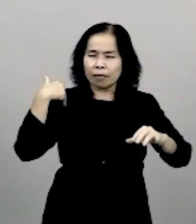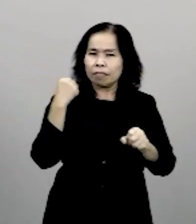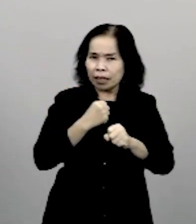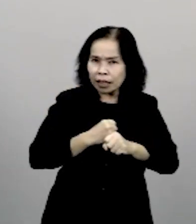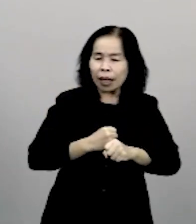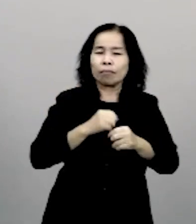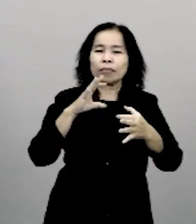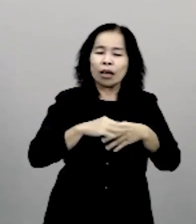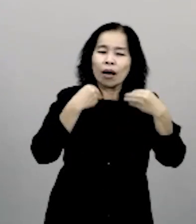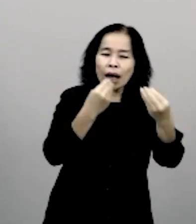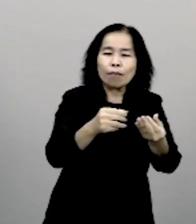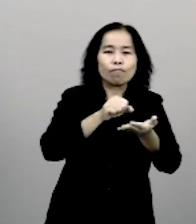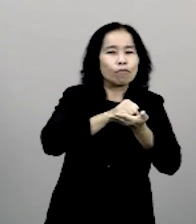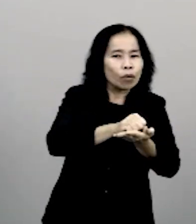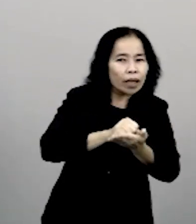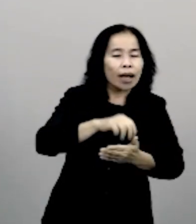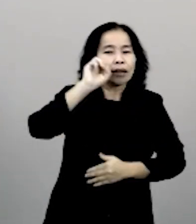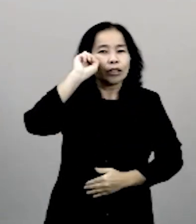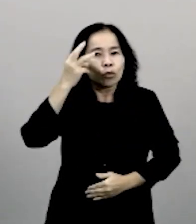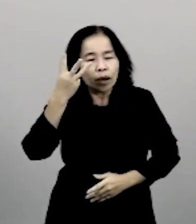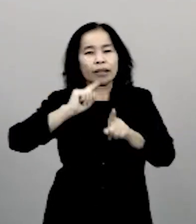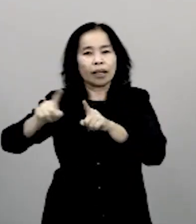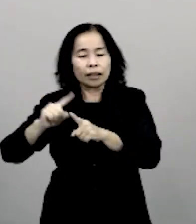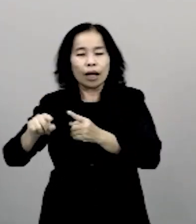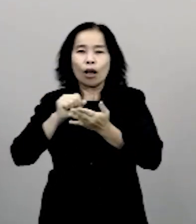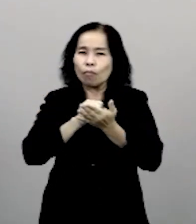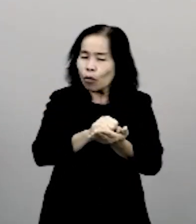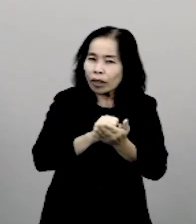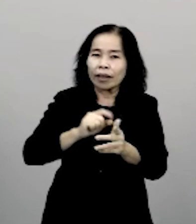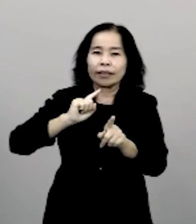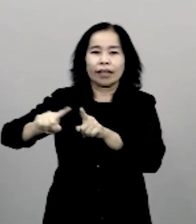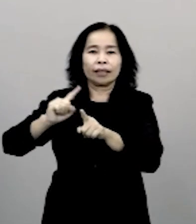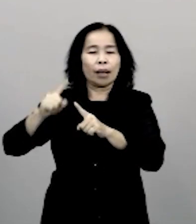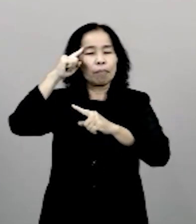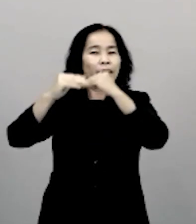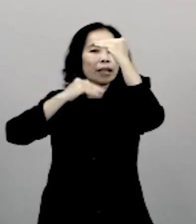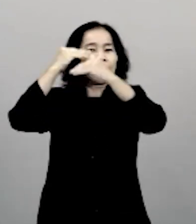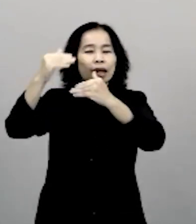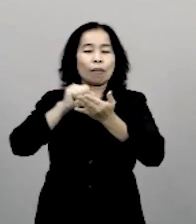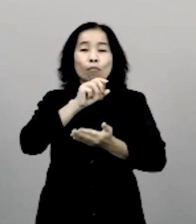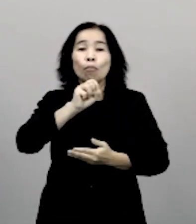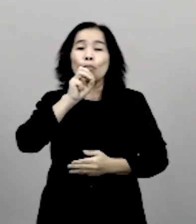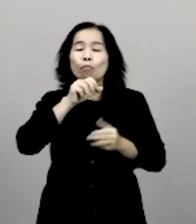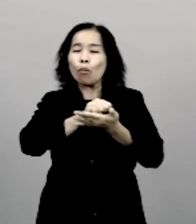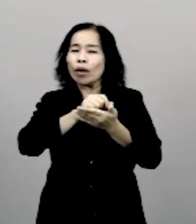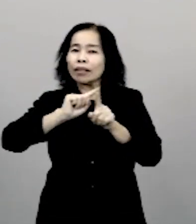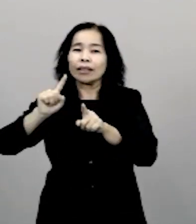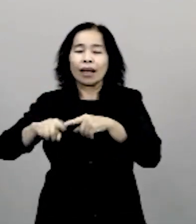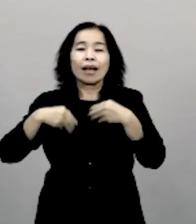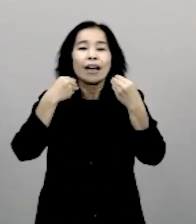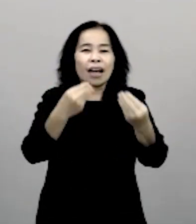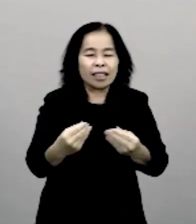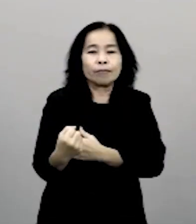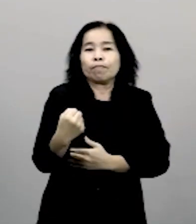ระดับโครงสร้างพื้นฐานต่างๆพร้อมทั้งการพัฒนาบริการภาครัฐไปสู่การเป็นรัฐบาลดี